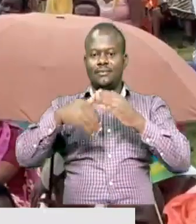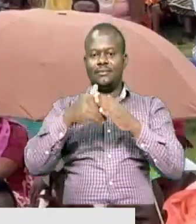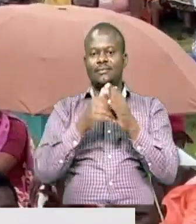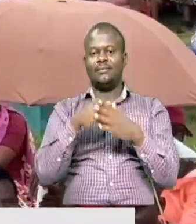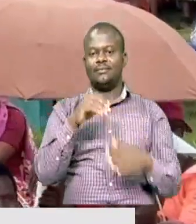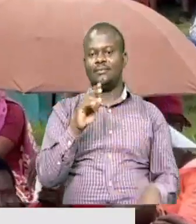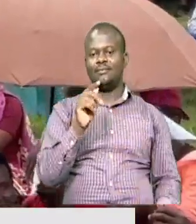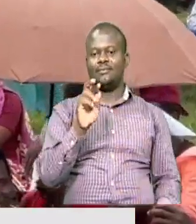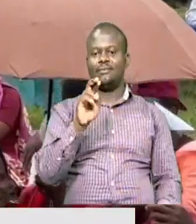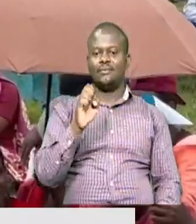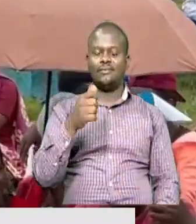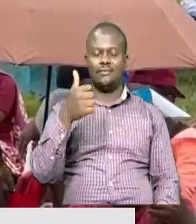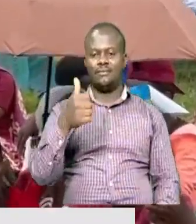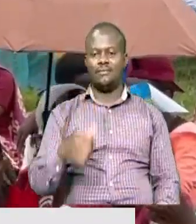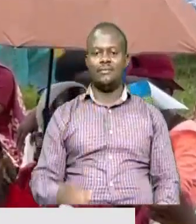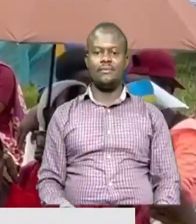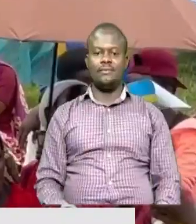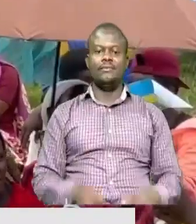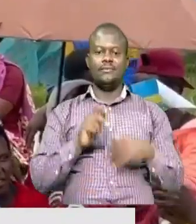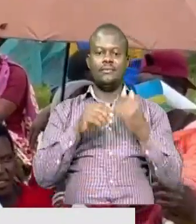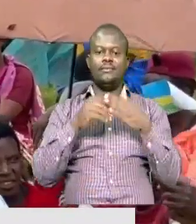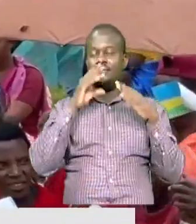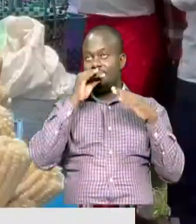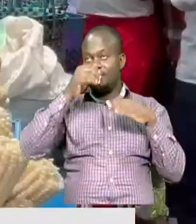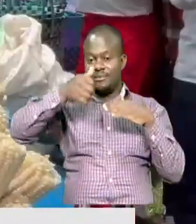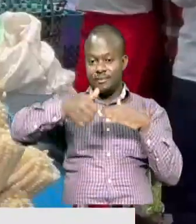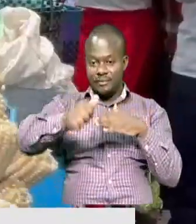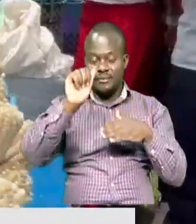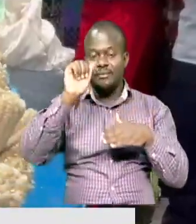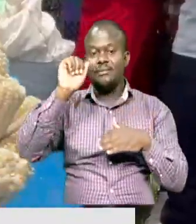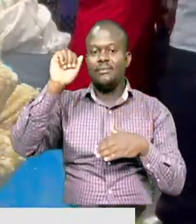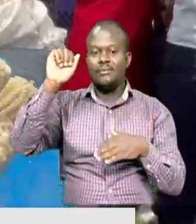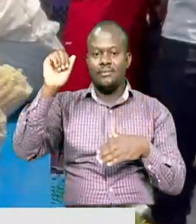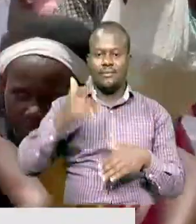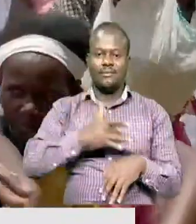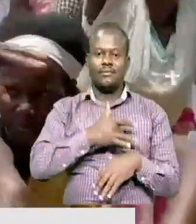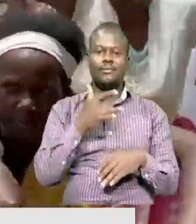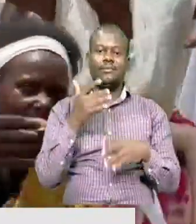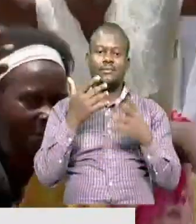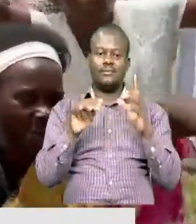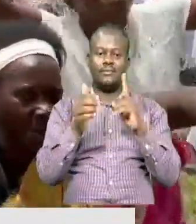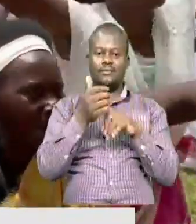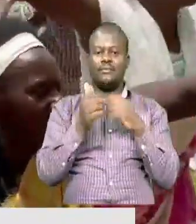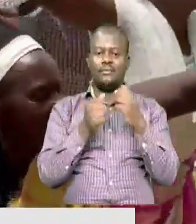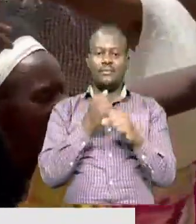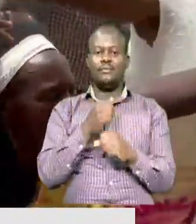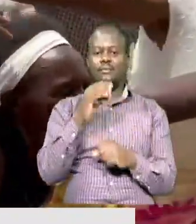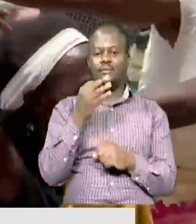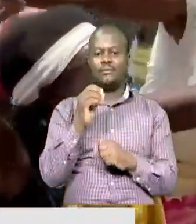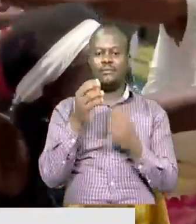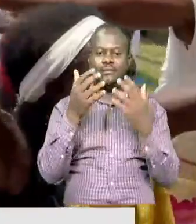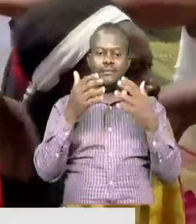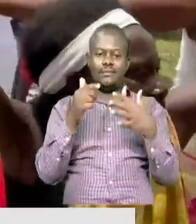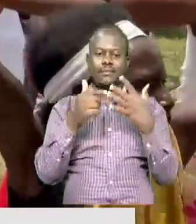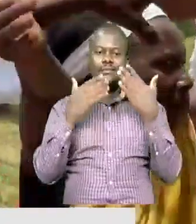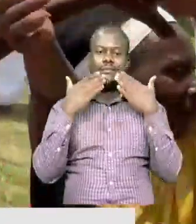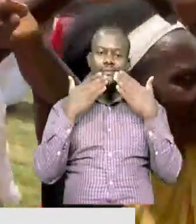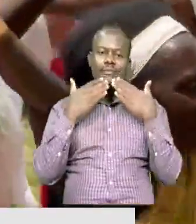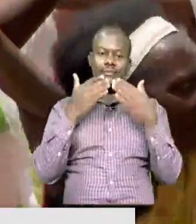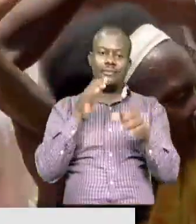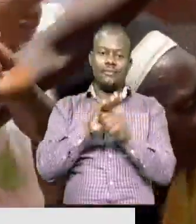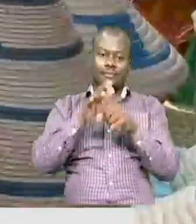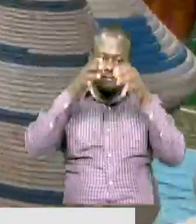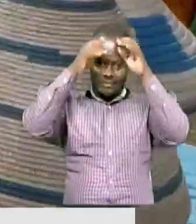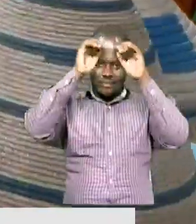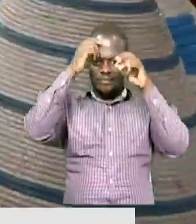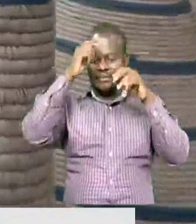turu. Abaturage barivugira ko bakozwe ku mutima ntibimaze kugerwaho mu myaka 33 ishize, ibintu bashimira cyane umukuru w'igihugu Paul